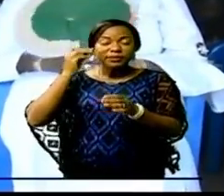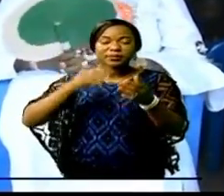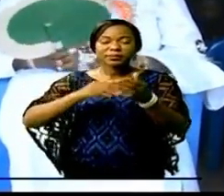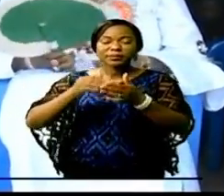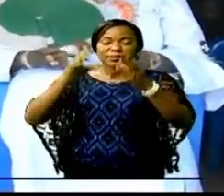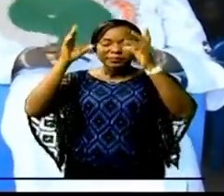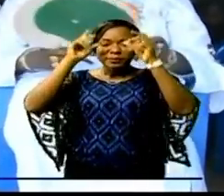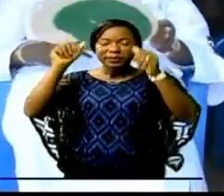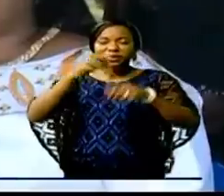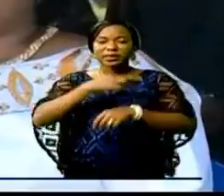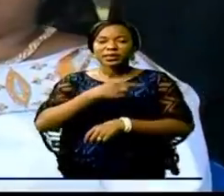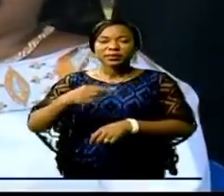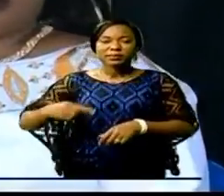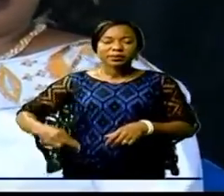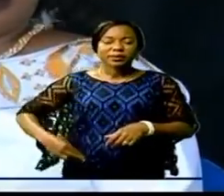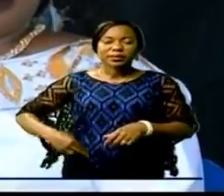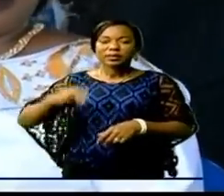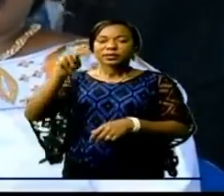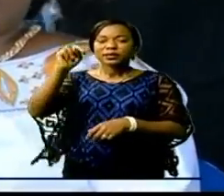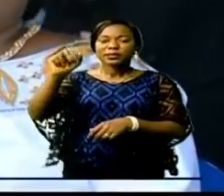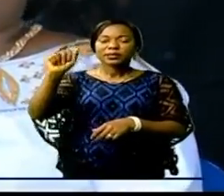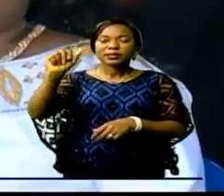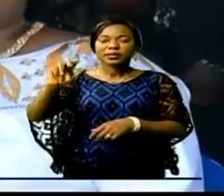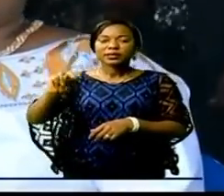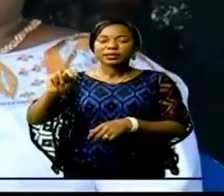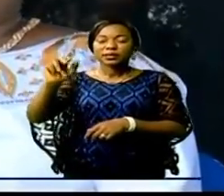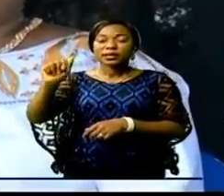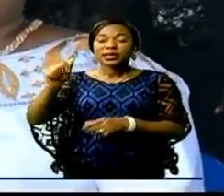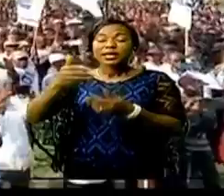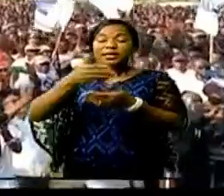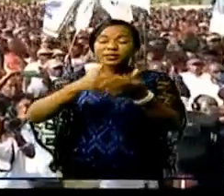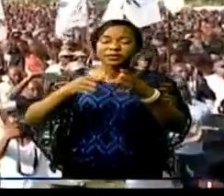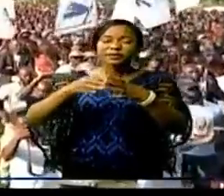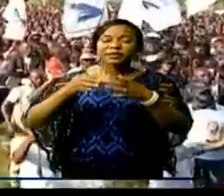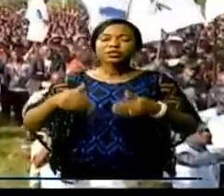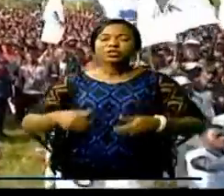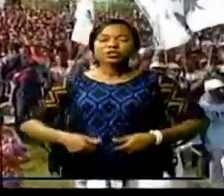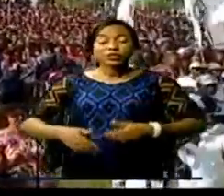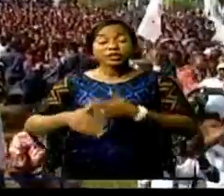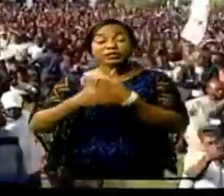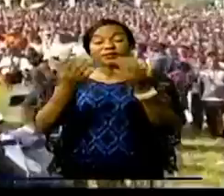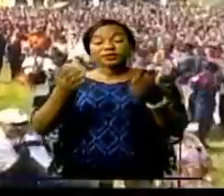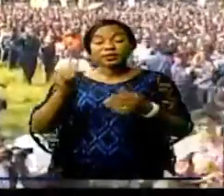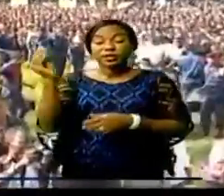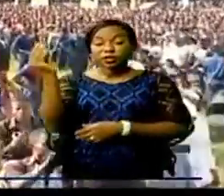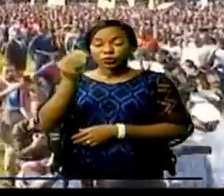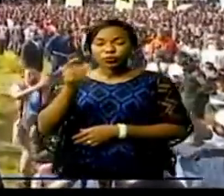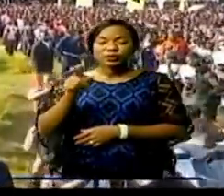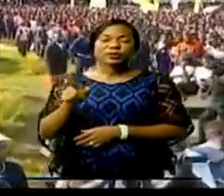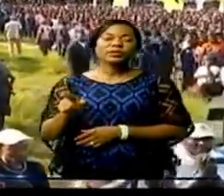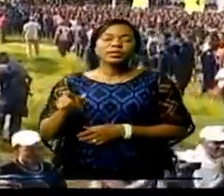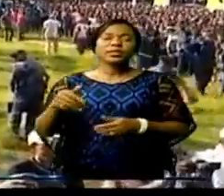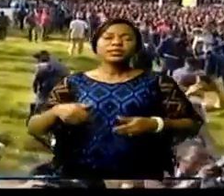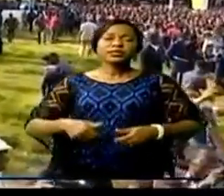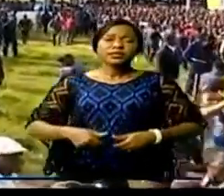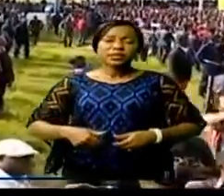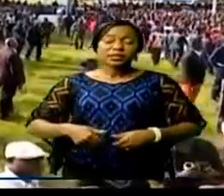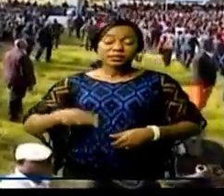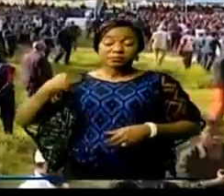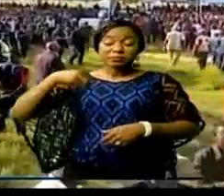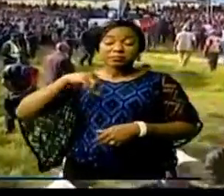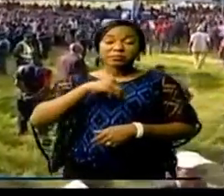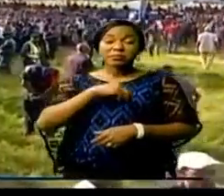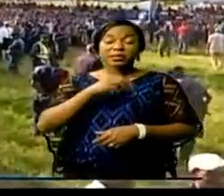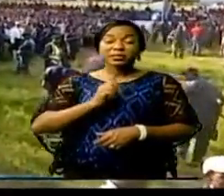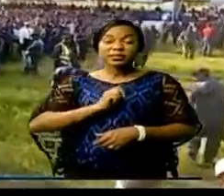de la République, Nana Manonina Kyumba, a échangé avec la jeunesse de cette ville. Ce sont surtout les jeunes membres de l'UDPS qui